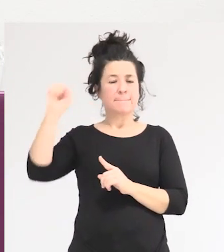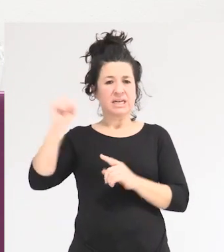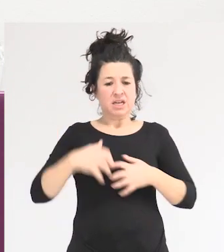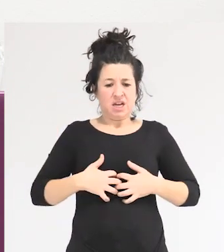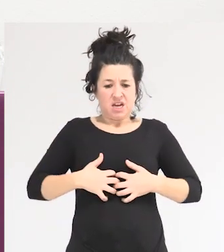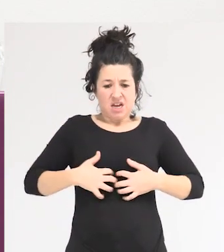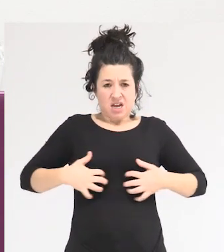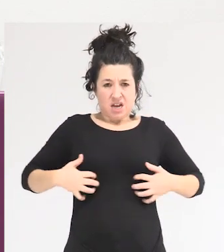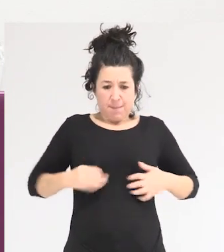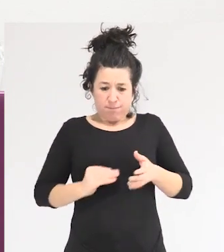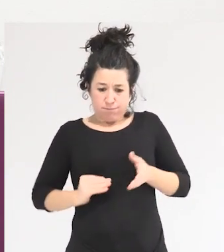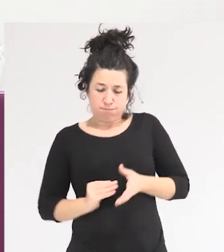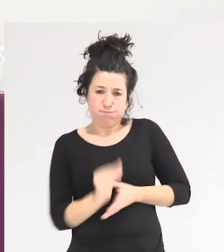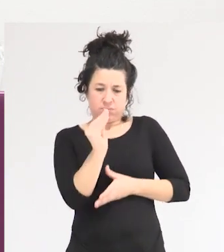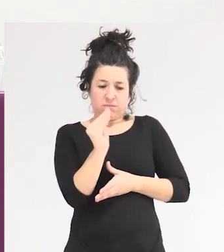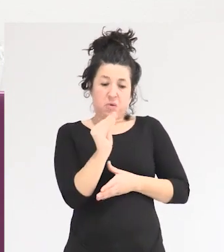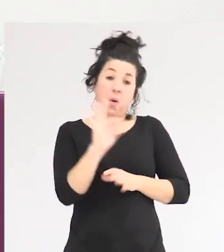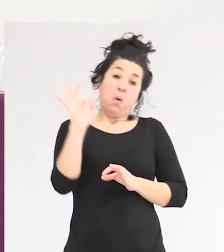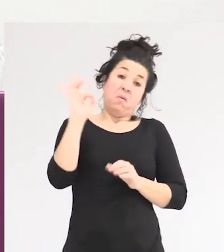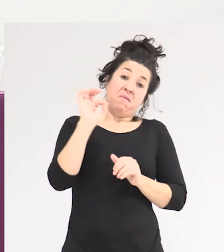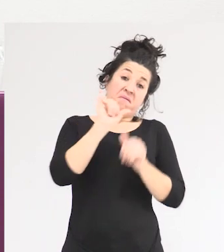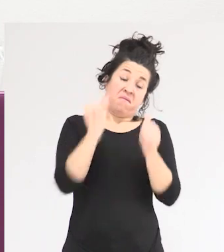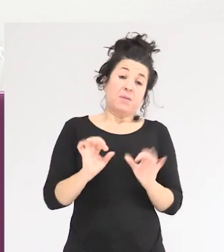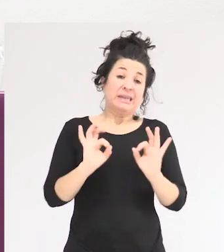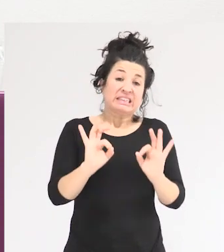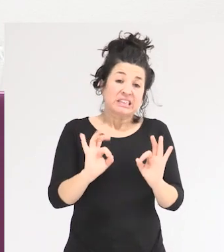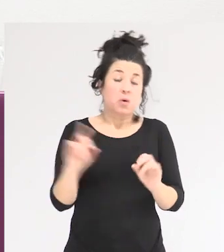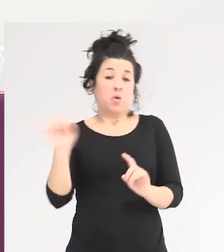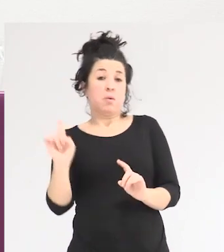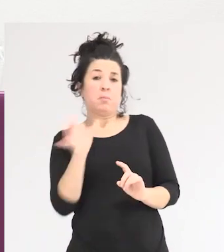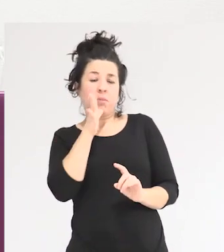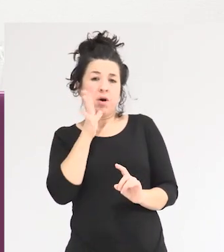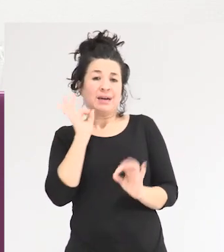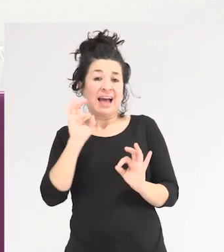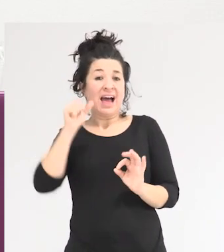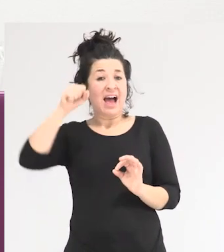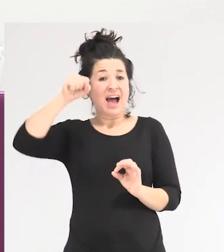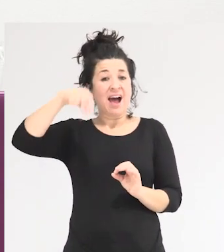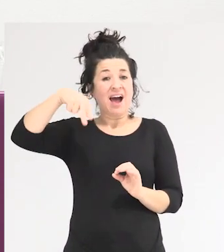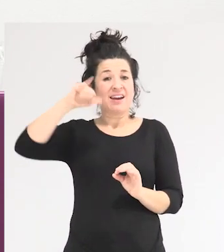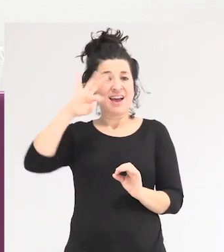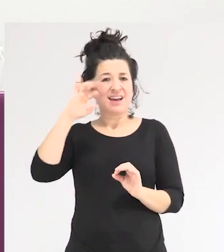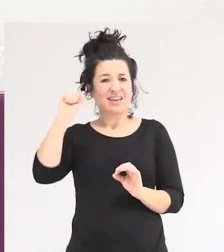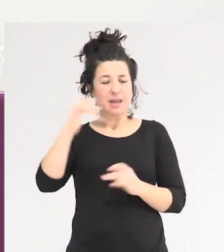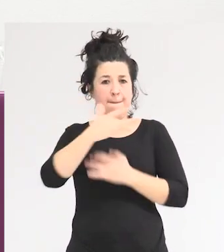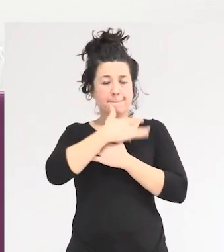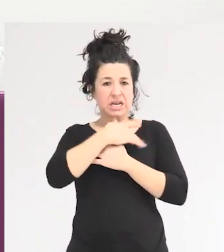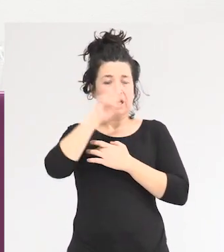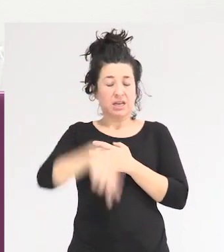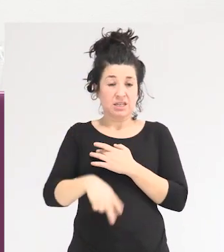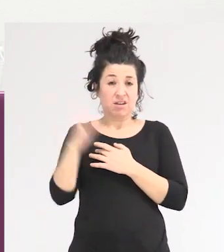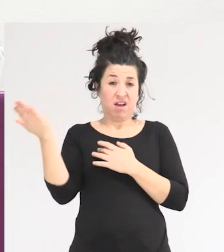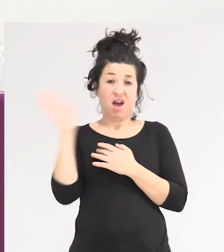berezi samarrean, edo ez, Anaita Virginia baitzen. Bueno, hau lotuta dago noski lehen aipatu dudan hori, ez,